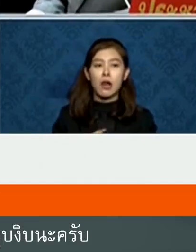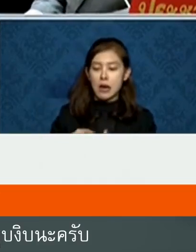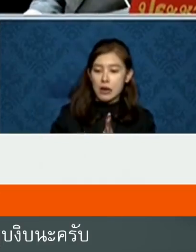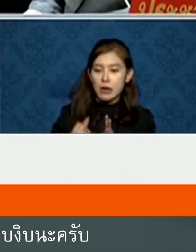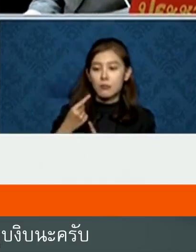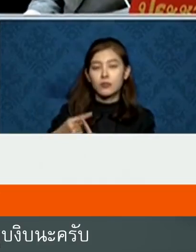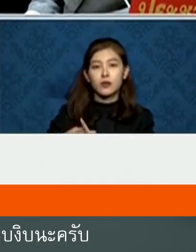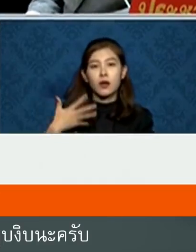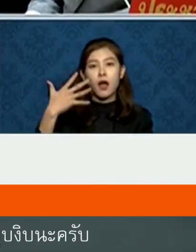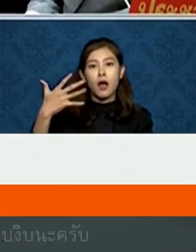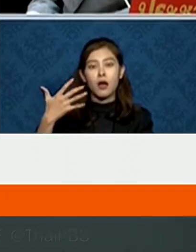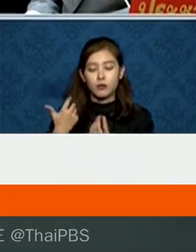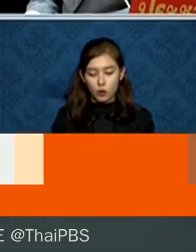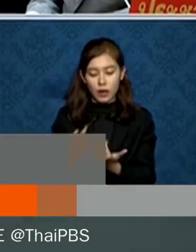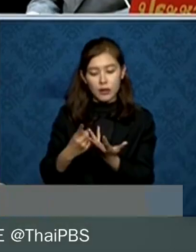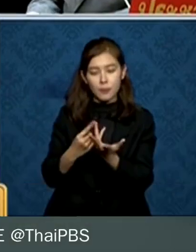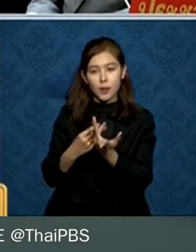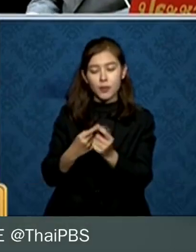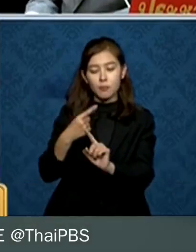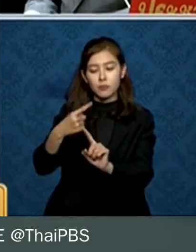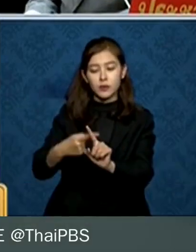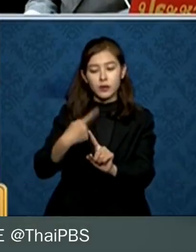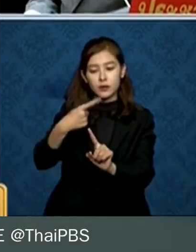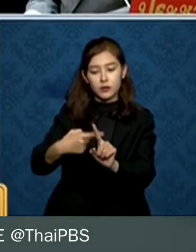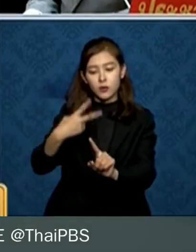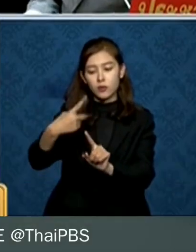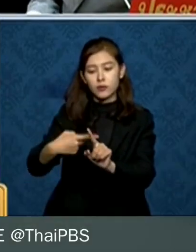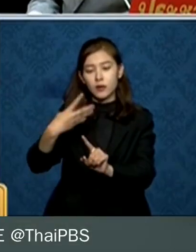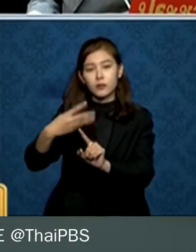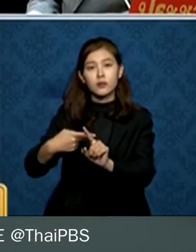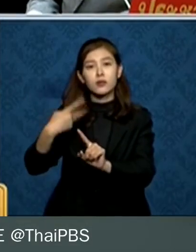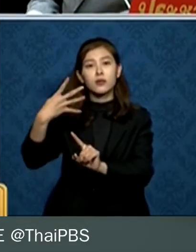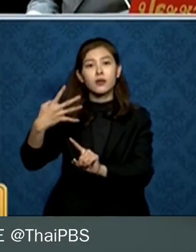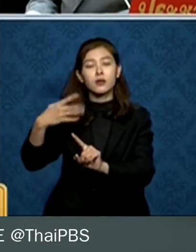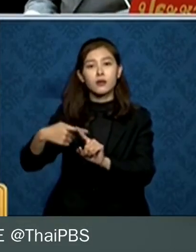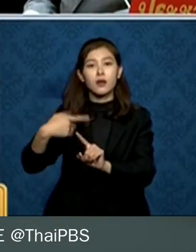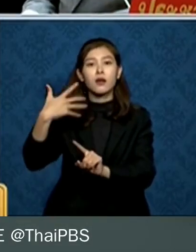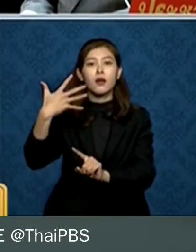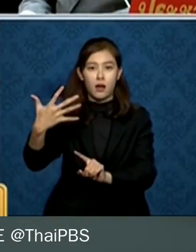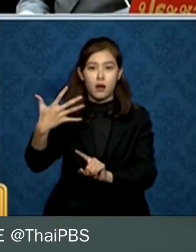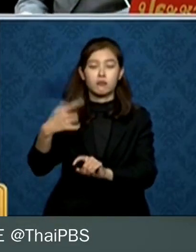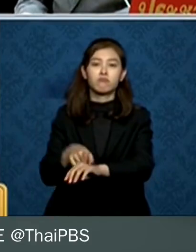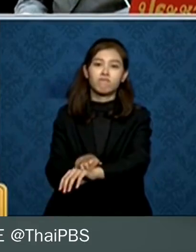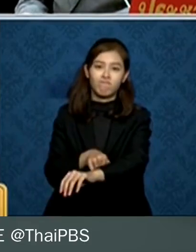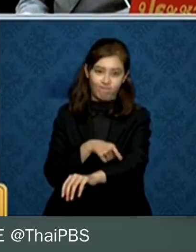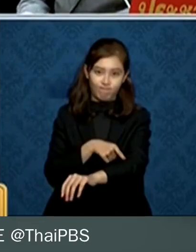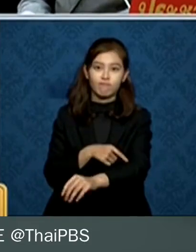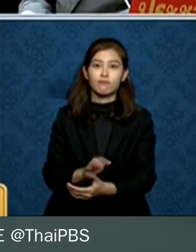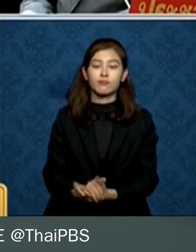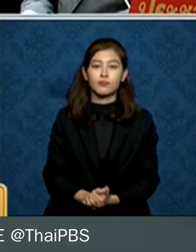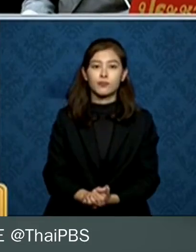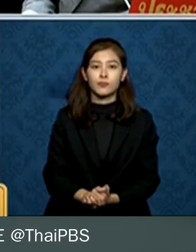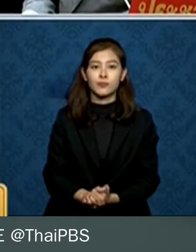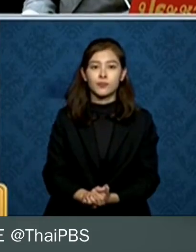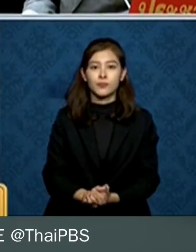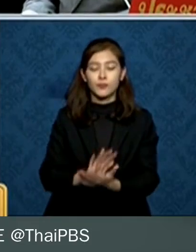อีก 4เดือนกว่าๆข้างหน้าเพราะฉะนั้นตรงนี้เลยส่งผลให้งบประมาณฉบับนี้กลาย